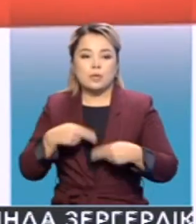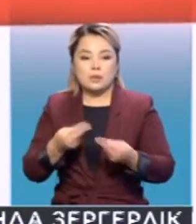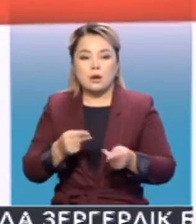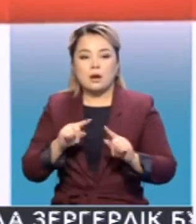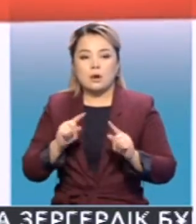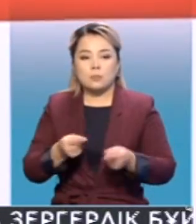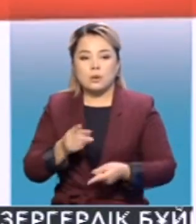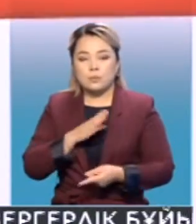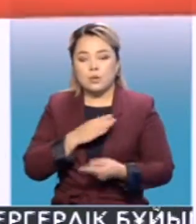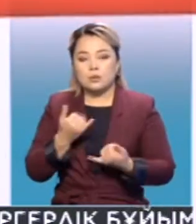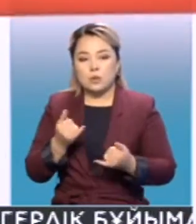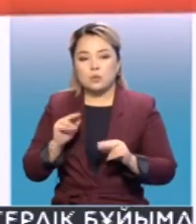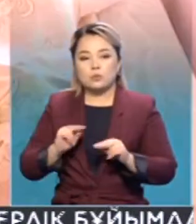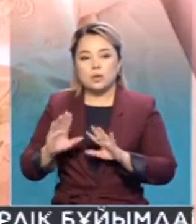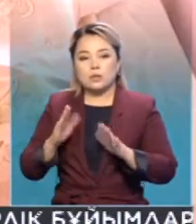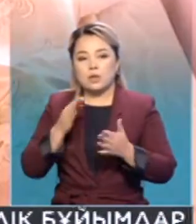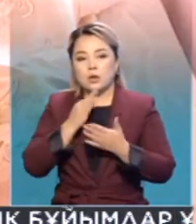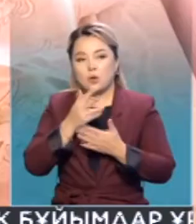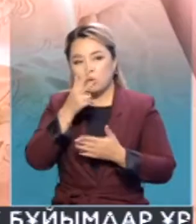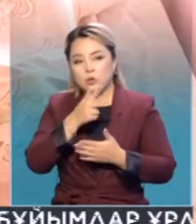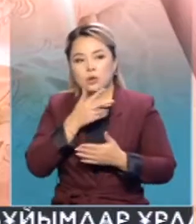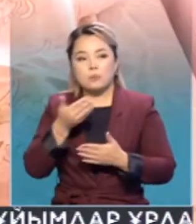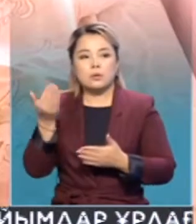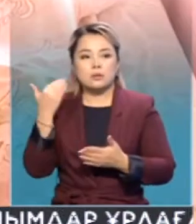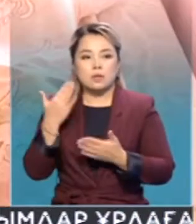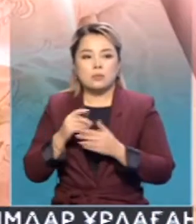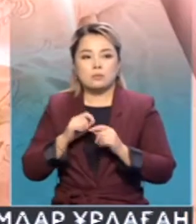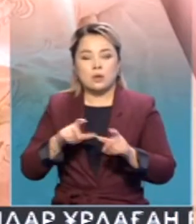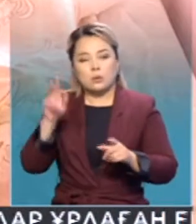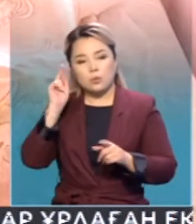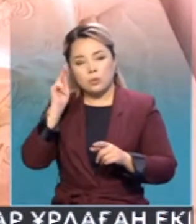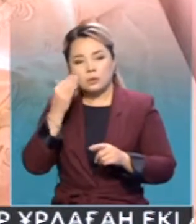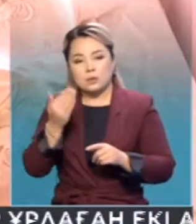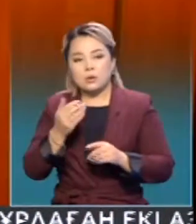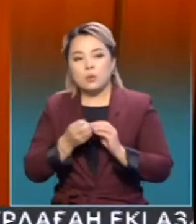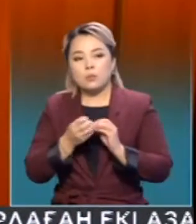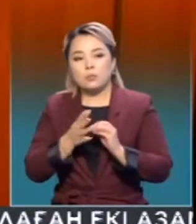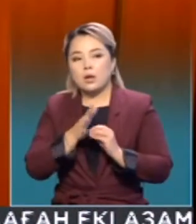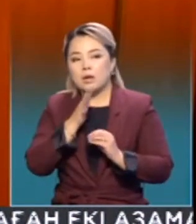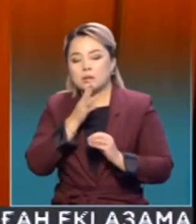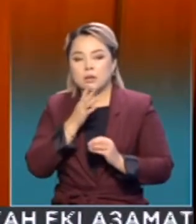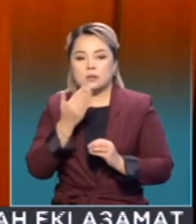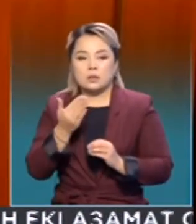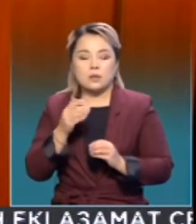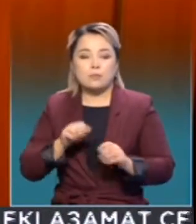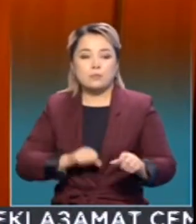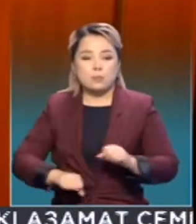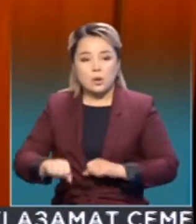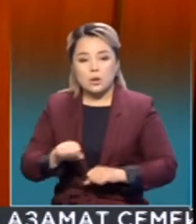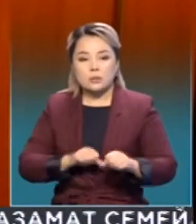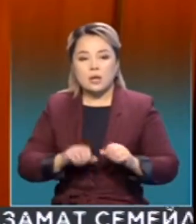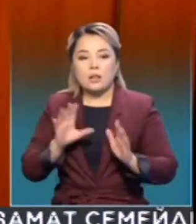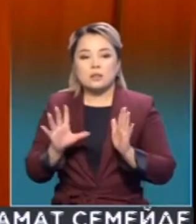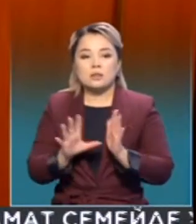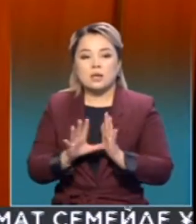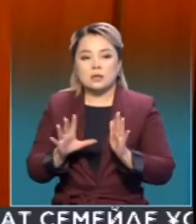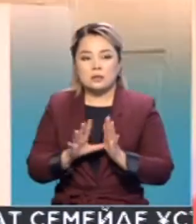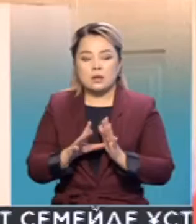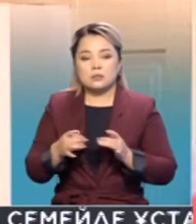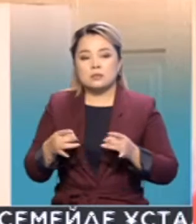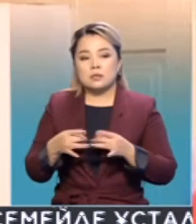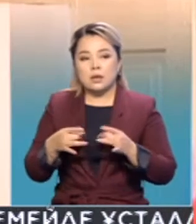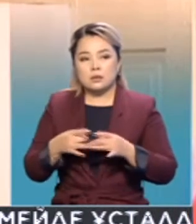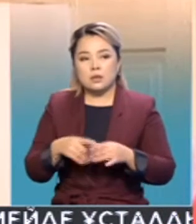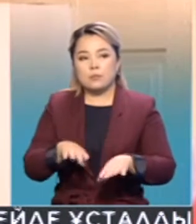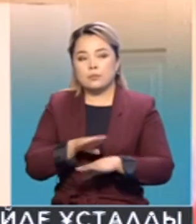қамауға алды. Бұл оқиға осыдан 3 ай бұрын болған. Мектепте оқитын 15 жастағы қыз дәмханада еден жуып жүріп, электр сымдарының